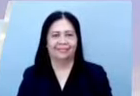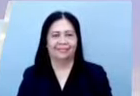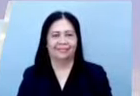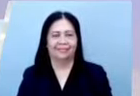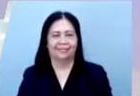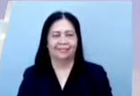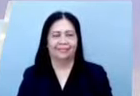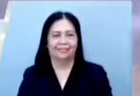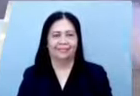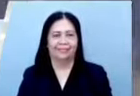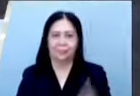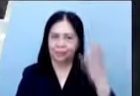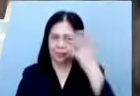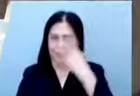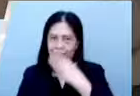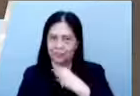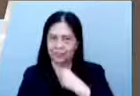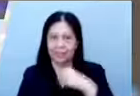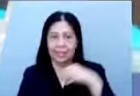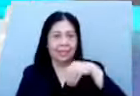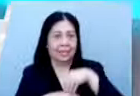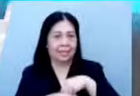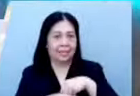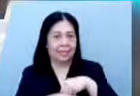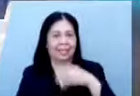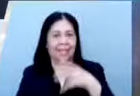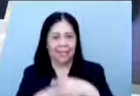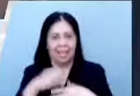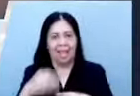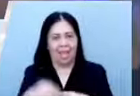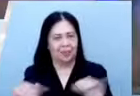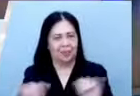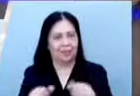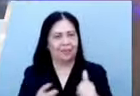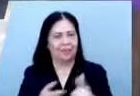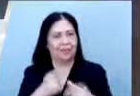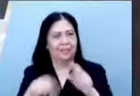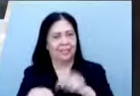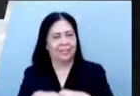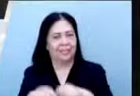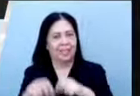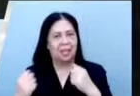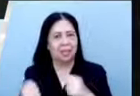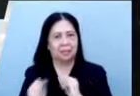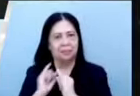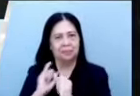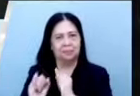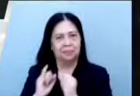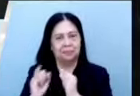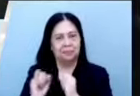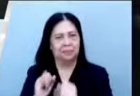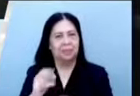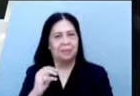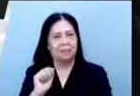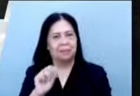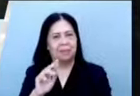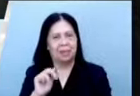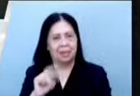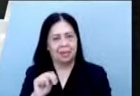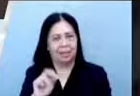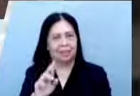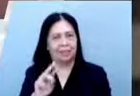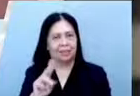Beautiful inside and out. Sa first time na pag-upo ni Kapuso Primetime Queen Marian Rivera sa GMA Integrated